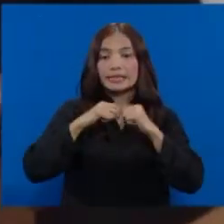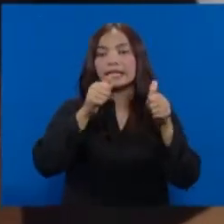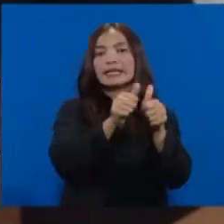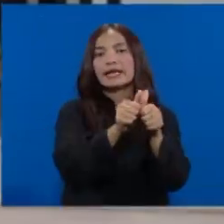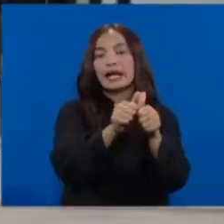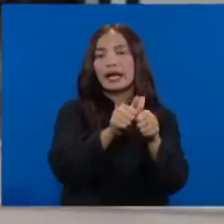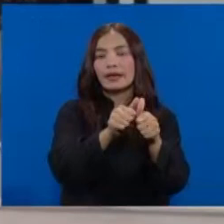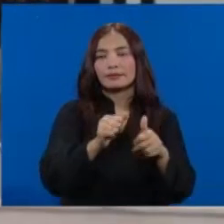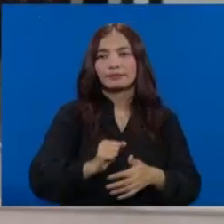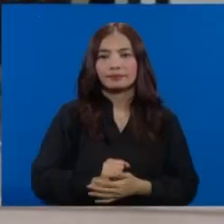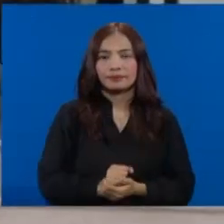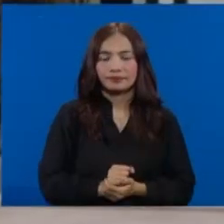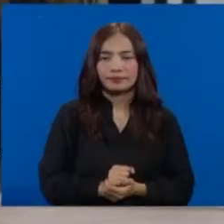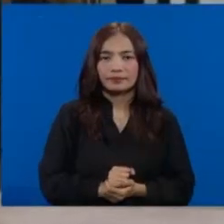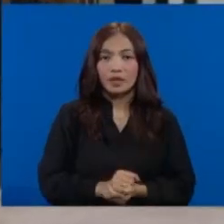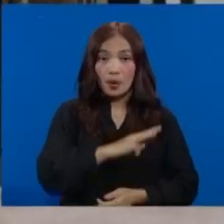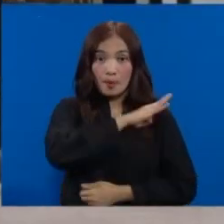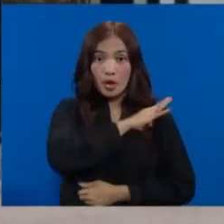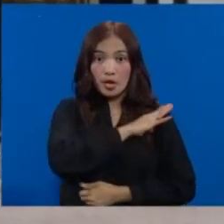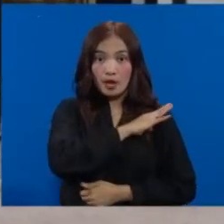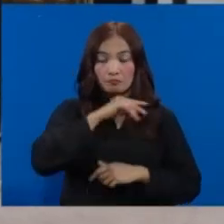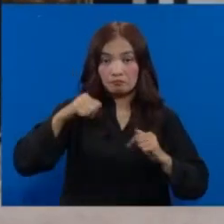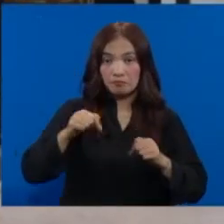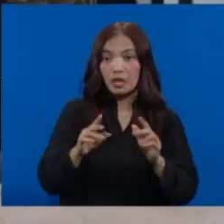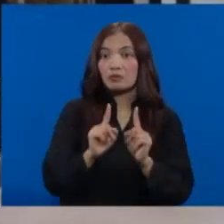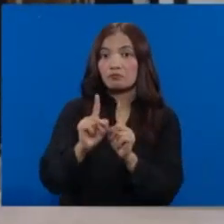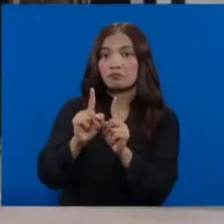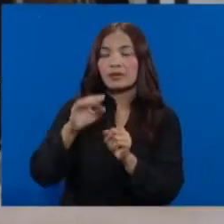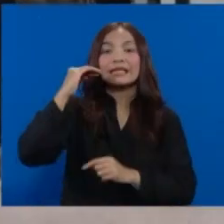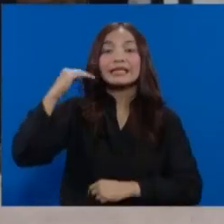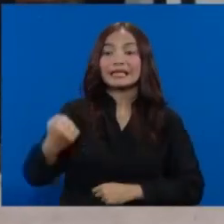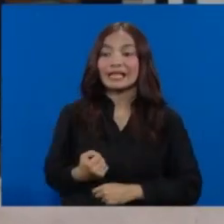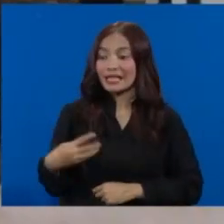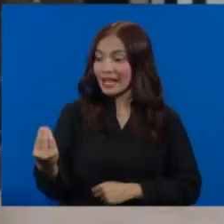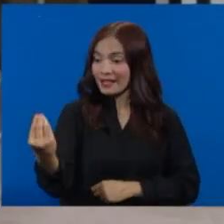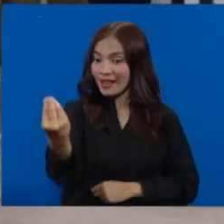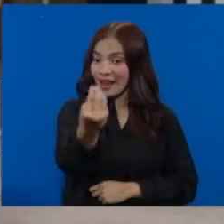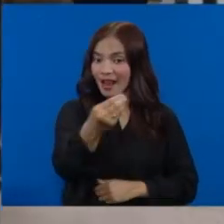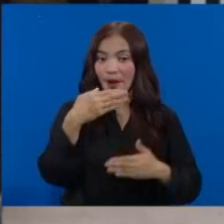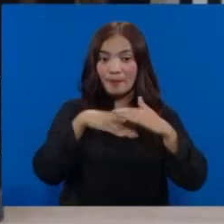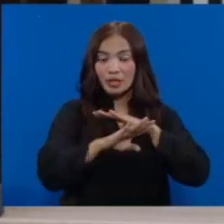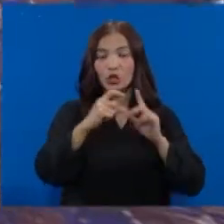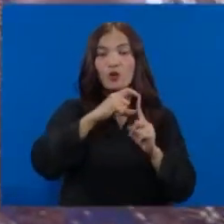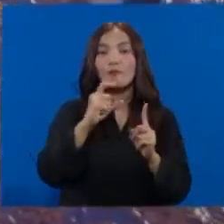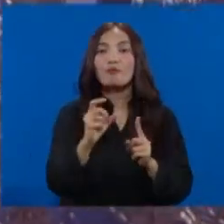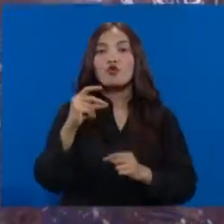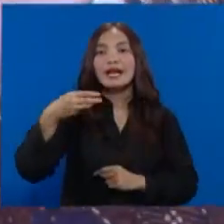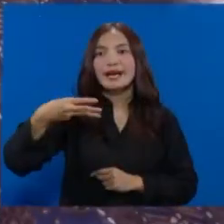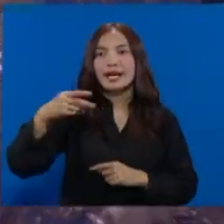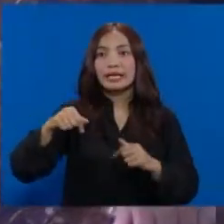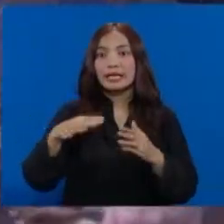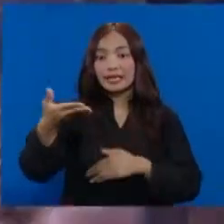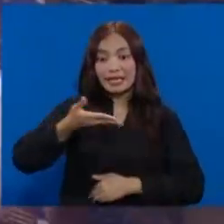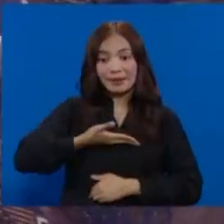Erina. Panglima TNI Jenderal Andika didampingi sang istri berkeliling ke dalam Istana Pura Mangkunegaran dengan